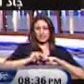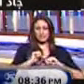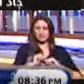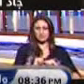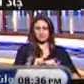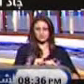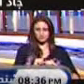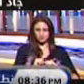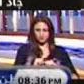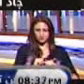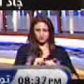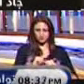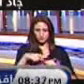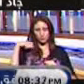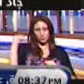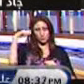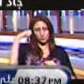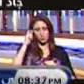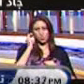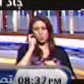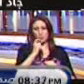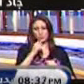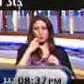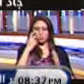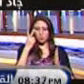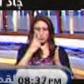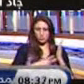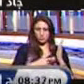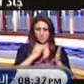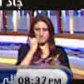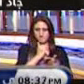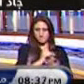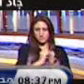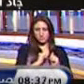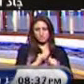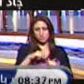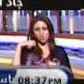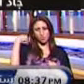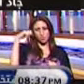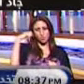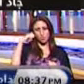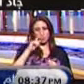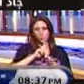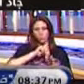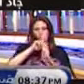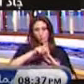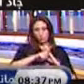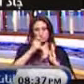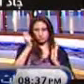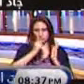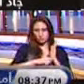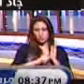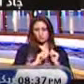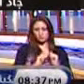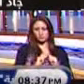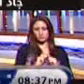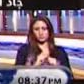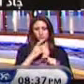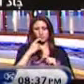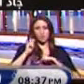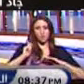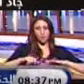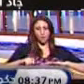انه يعرضه على مجلس الوزراء وياخد توقيع الوزير المختص ورئيس الوزراء قبل ان يصدره من عدمه؟